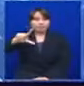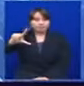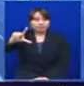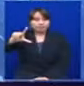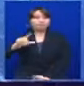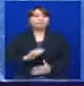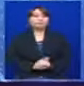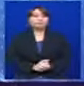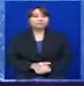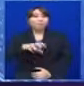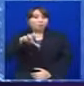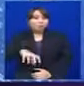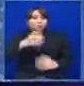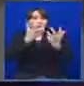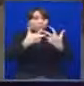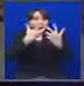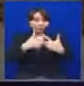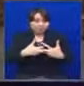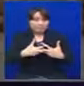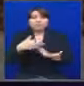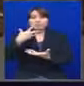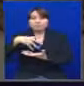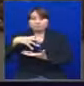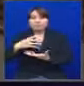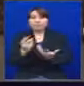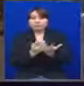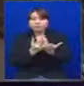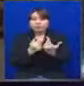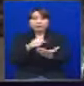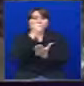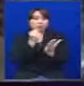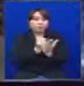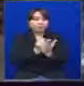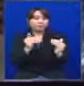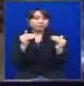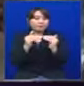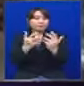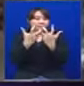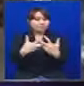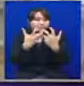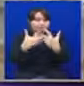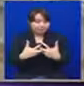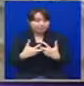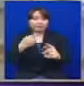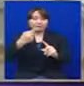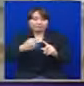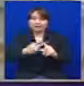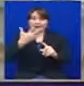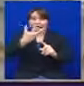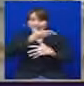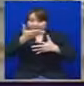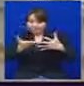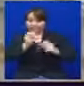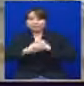ทีเดียวค่ะโดยกรมโรงงานอุตสาหกรรมนะคะได้เปิดเผยสถิติการจดทะเบียนกรรมสิทธิ์เครื่องจักรในช่วง5เดือนแรกของ